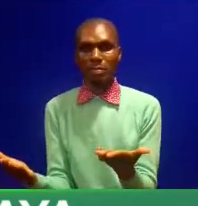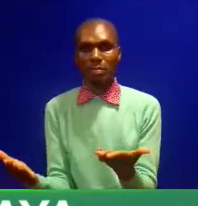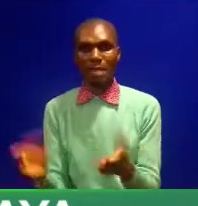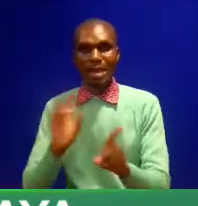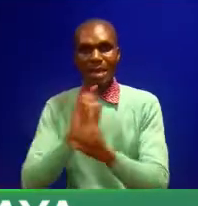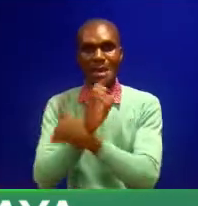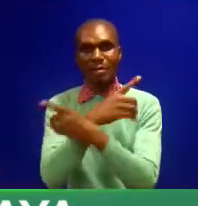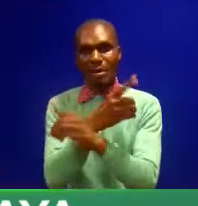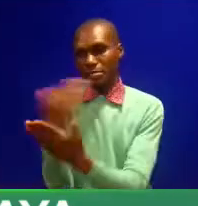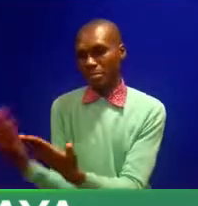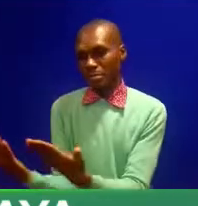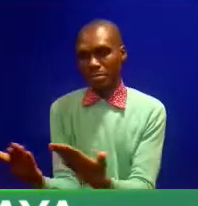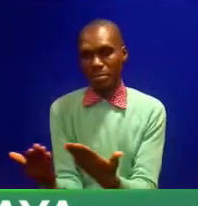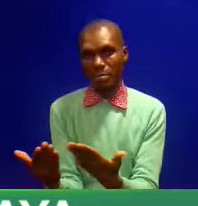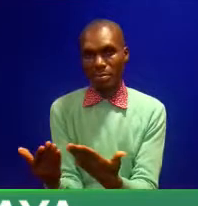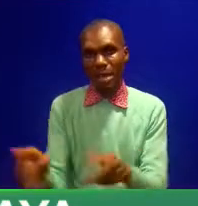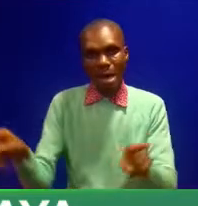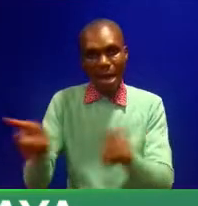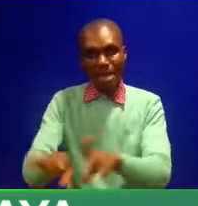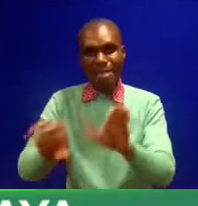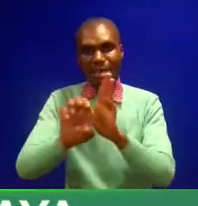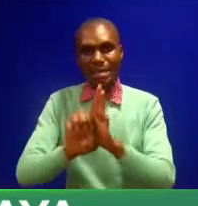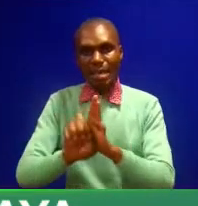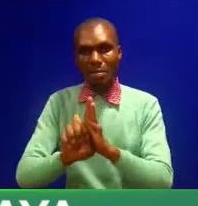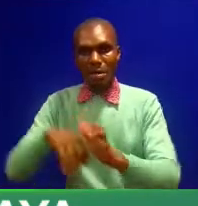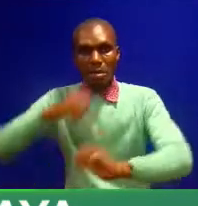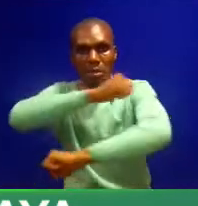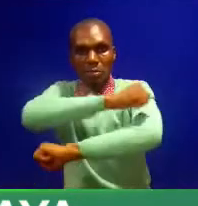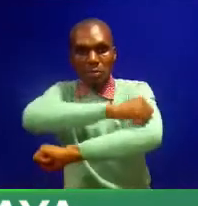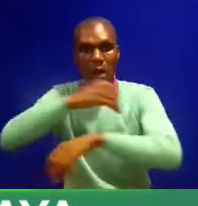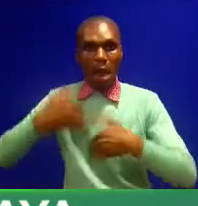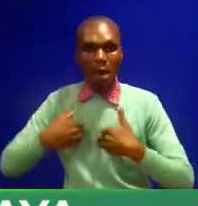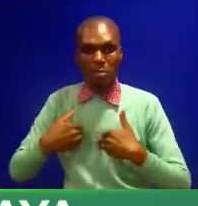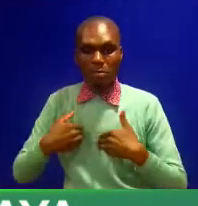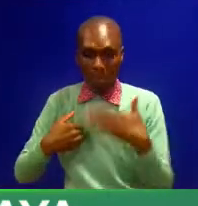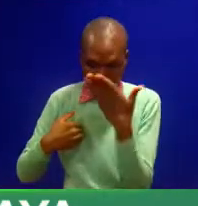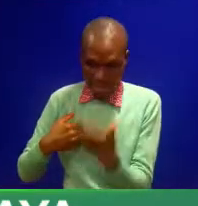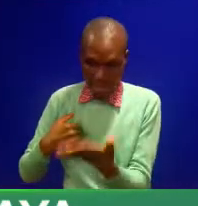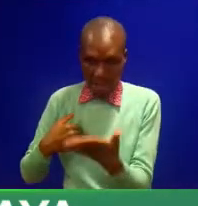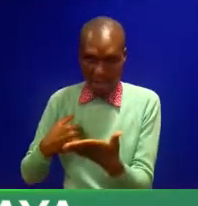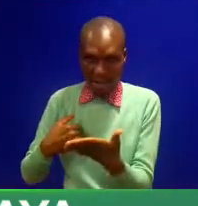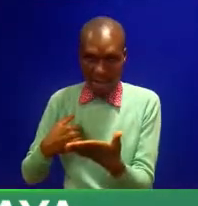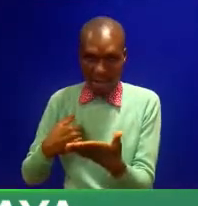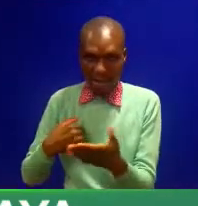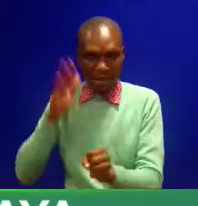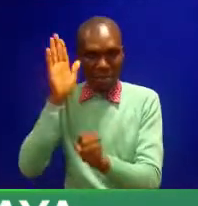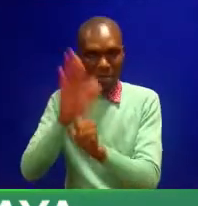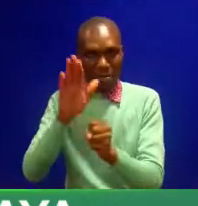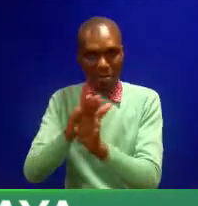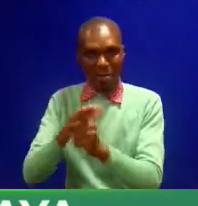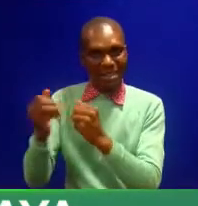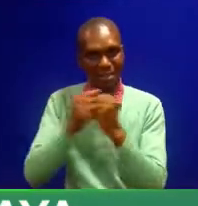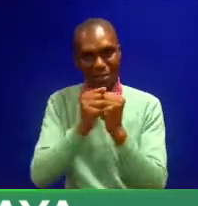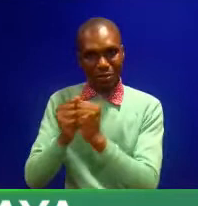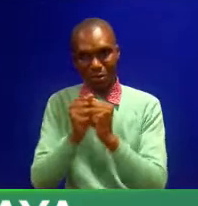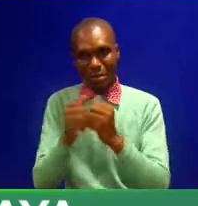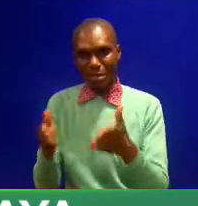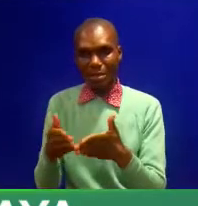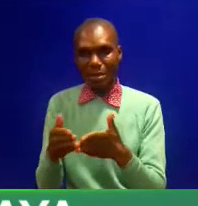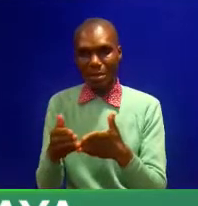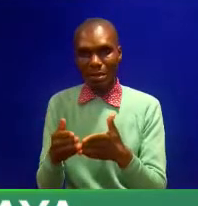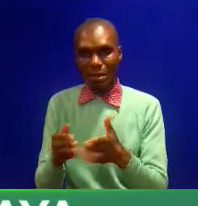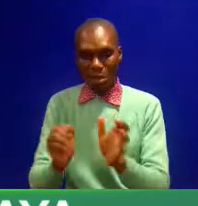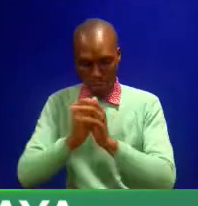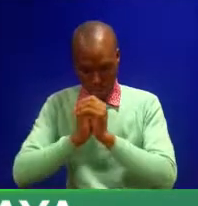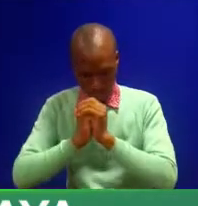awa mano eje school cheto tonyorire no amana mangare yoko mo